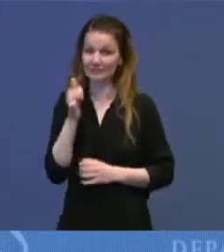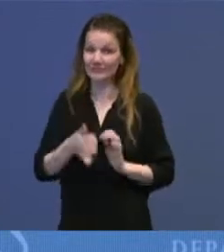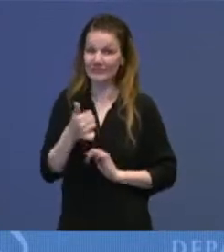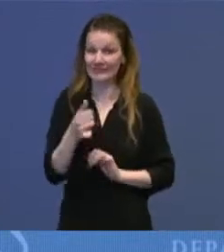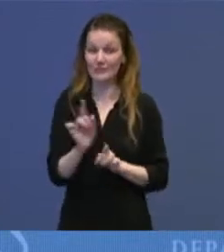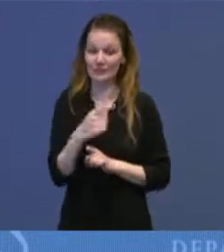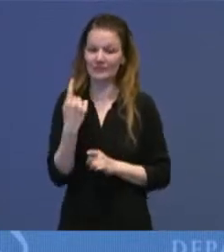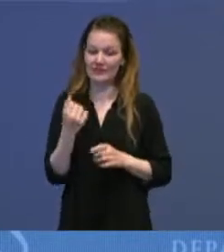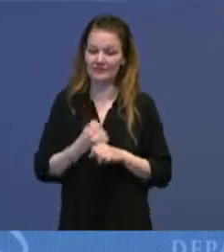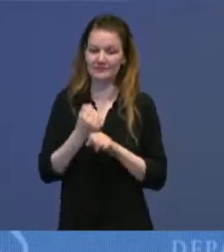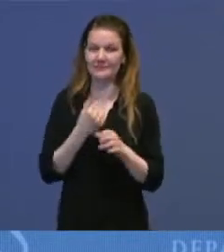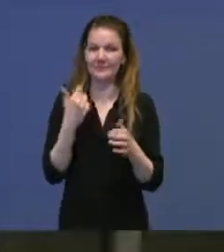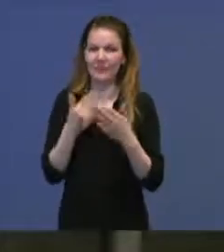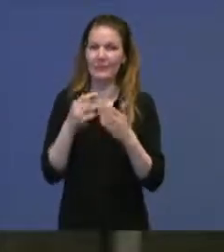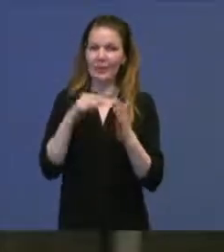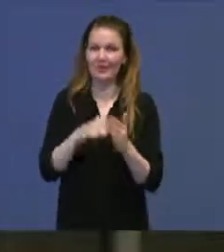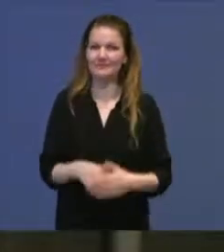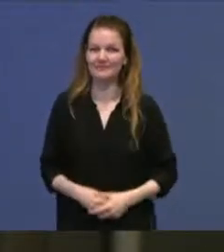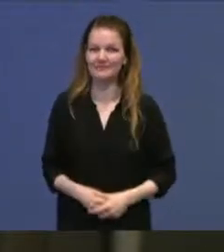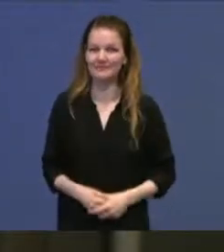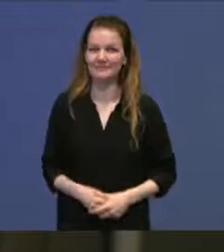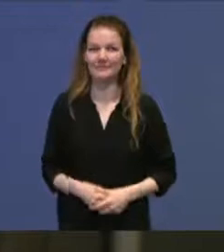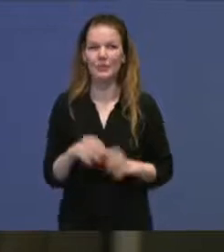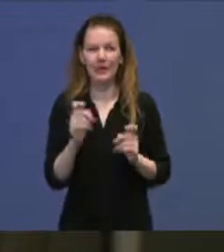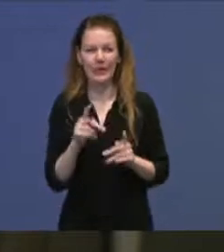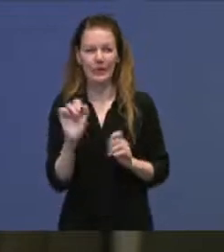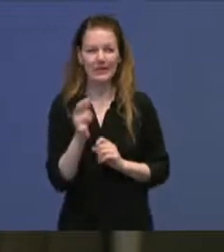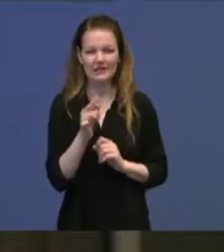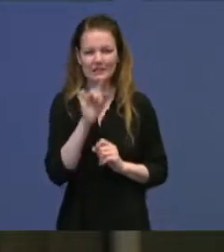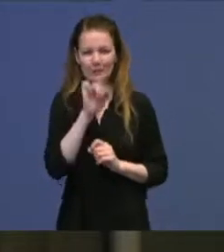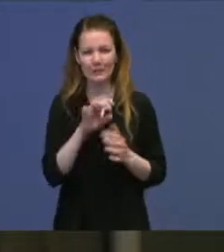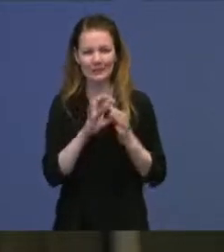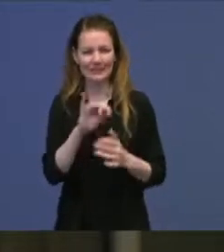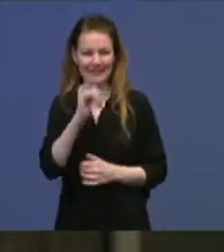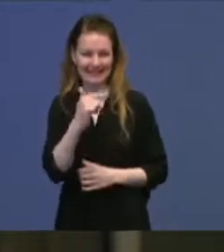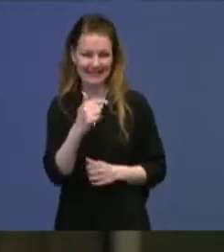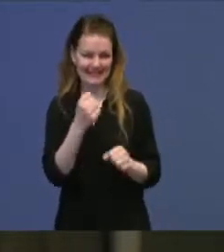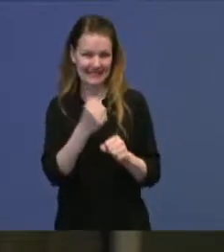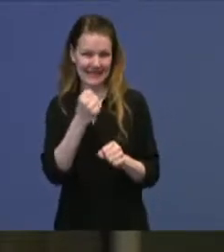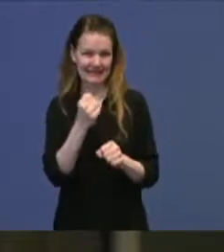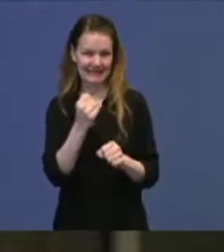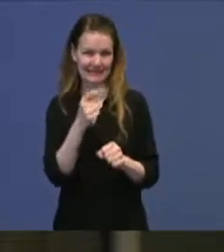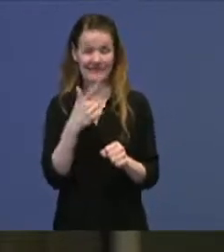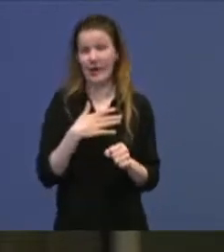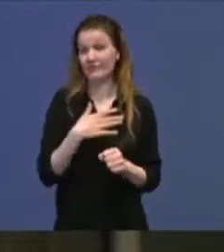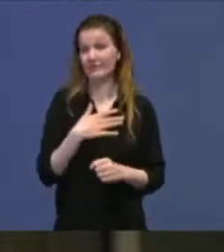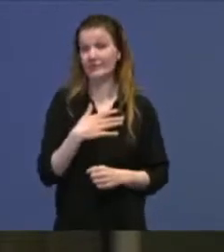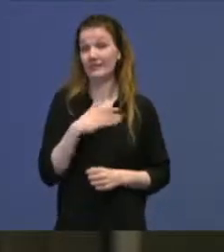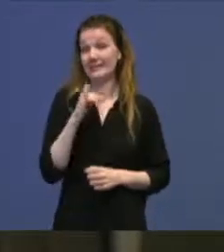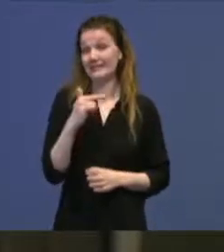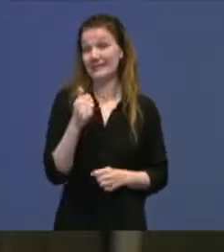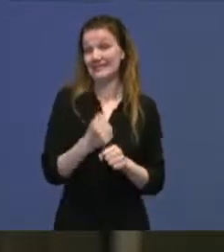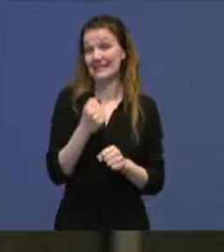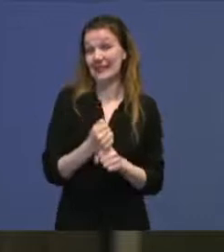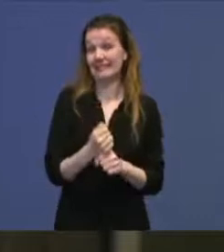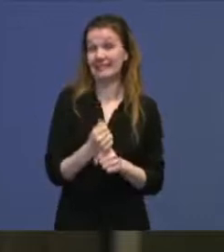komme i mål. Og så kjapp spørsmål om IT-sikkerhet. Dette, man har jo hatt IT-sikkerhets... Det